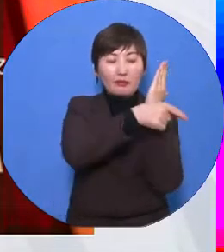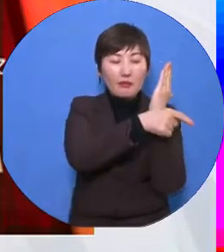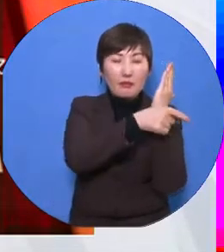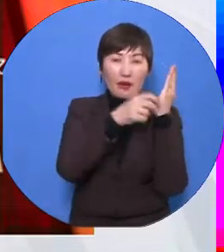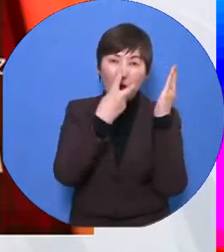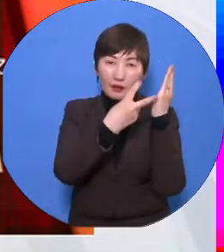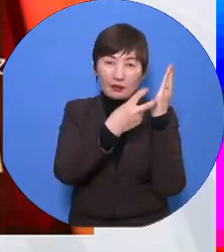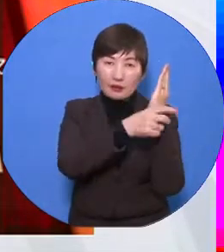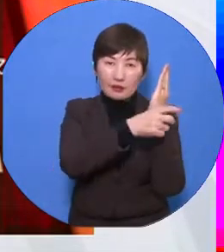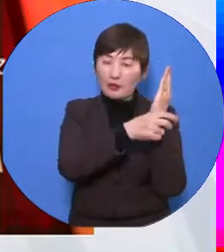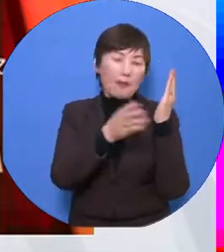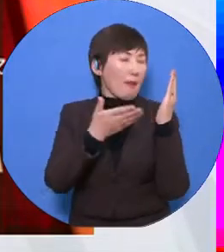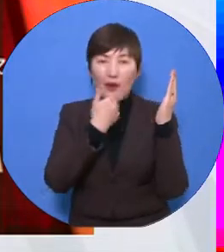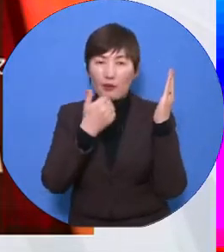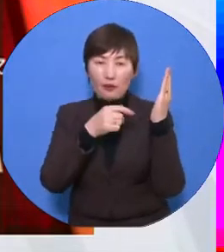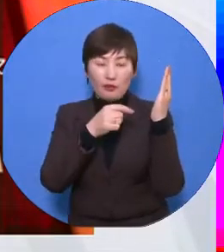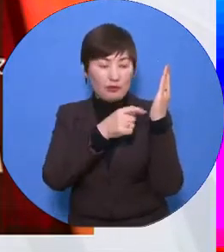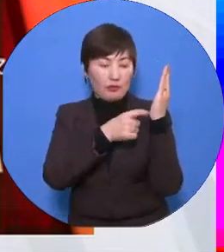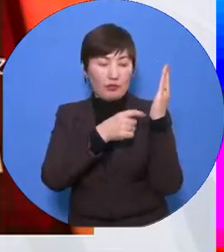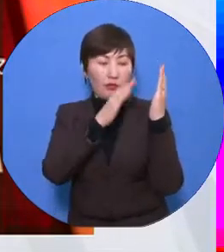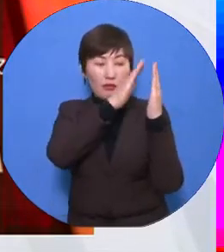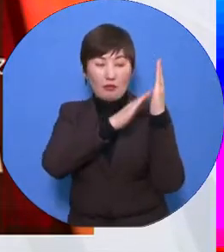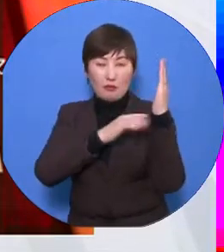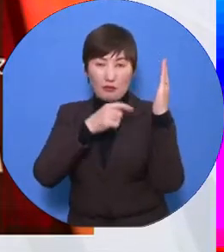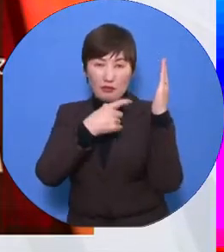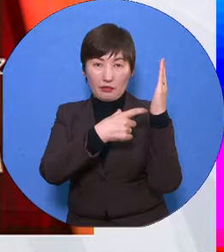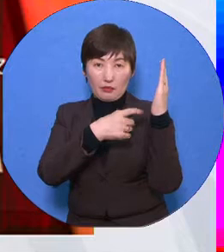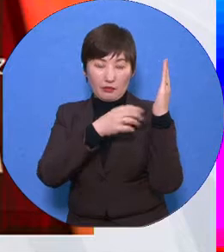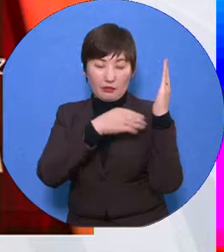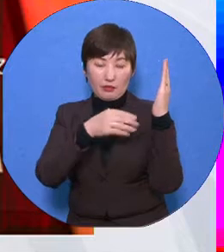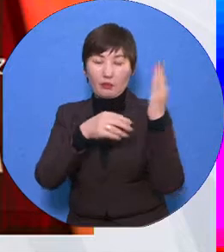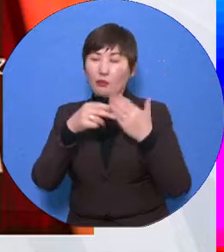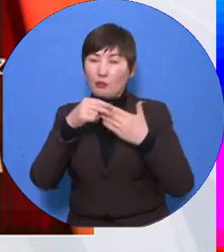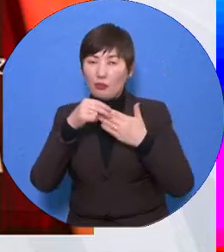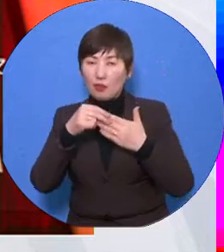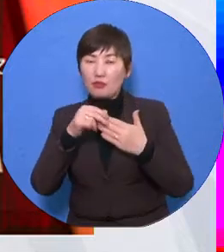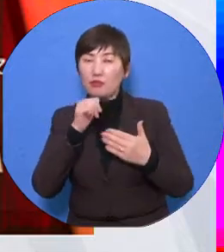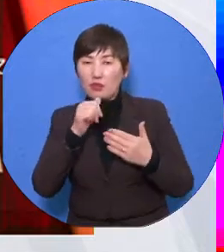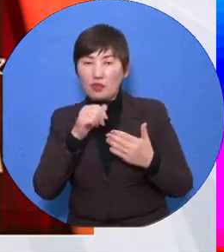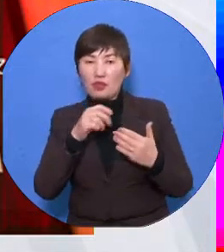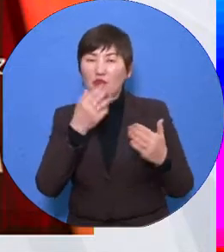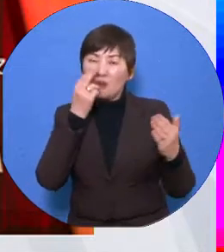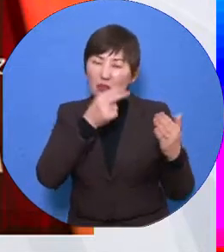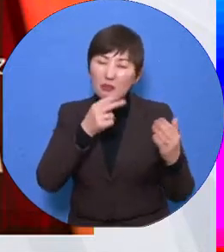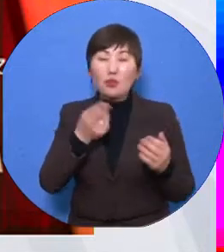үнэндээ толны цаан уг бий байхгүй. Энэ толинд харагдаж байгаа бодит биш биеийг хуурмаг дүрс гэж